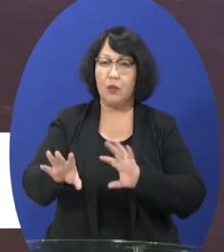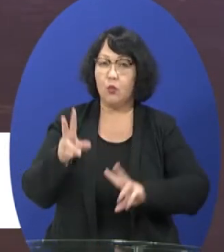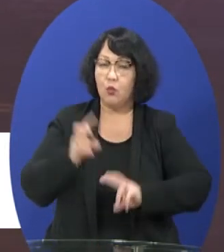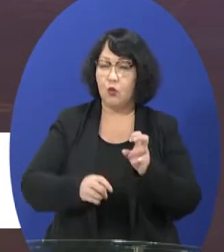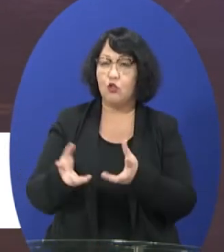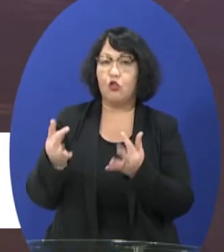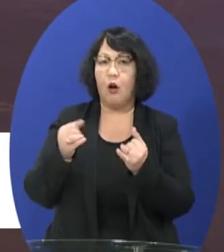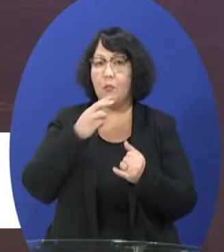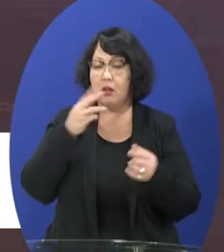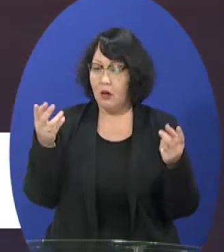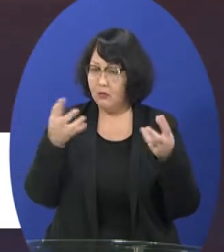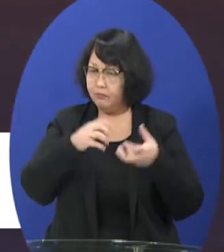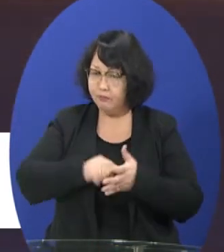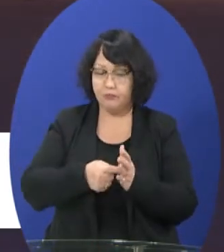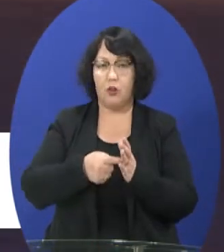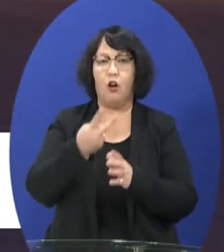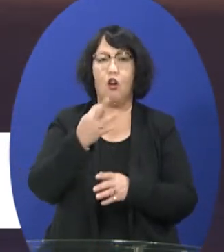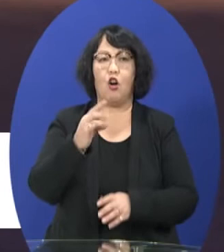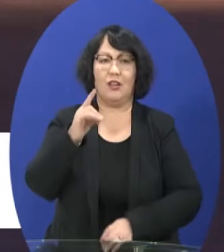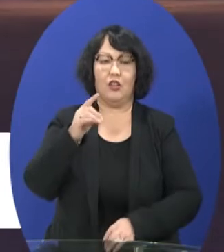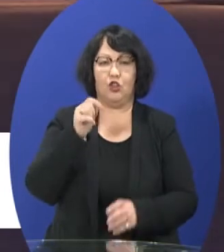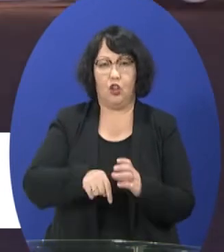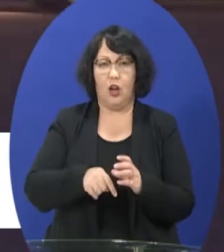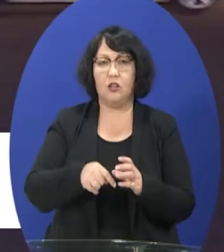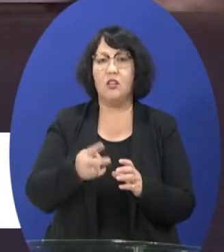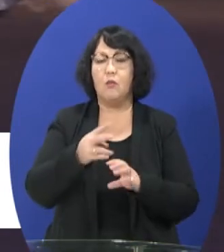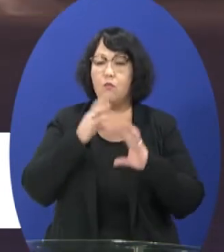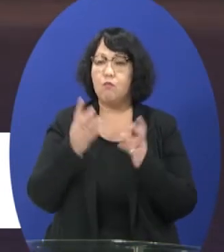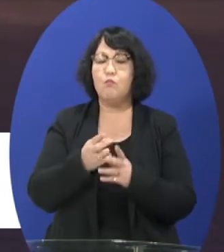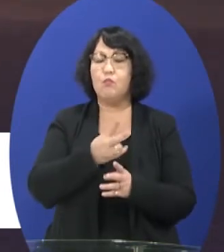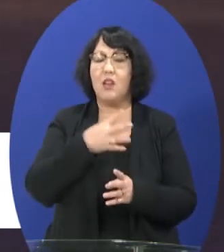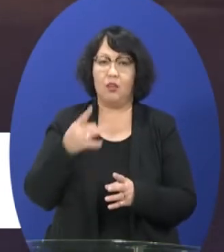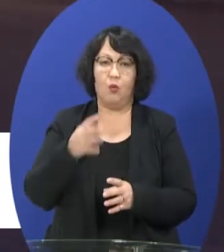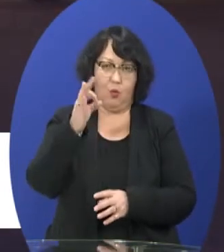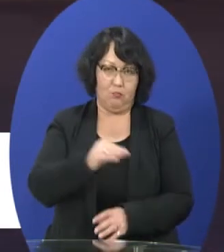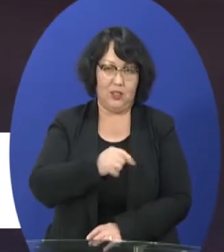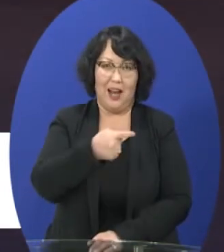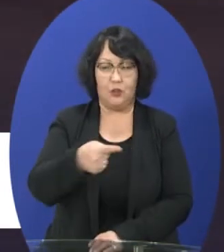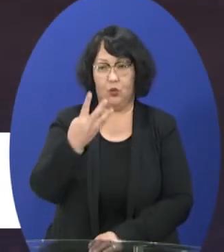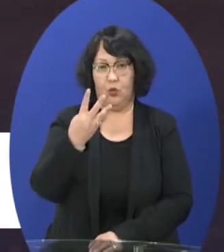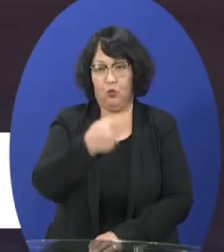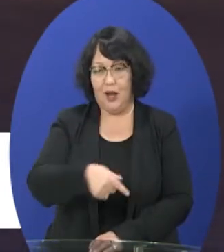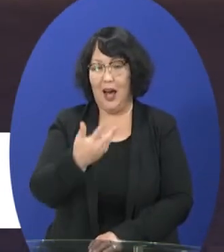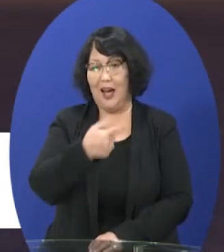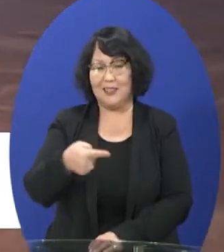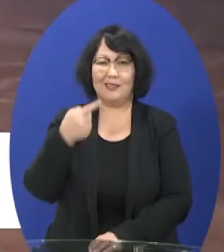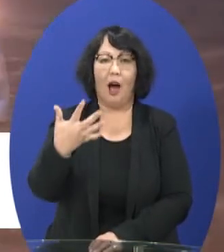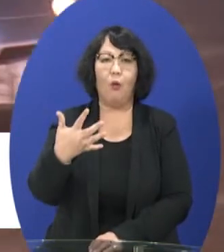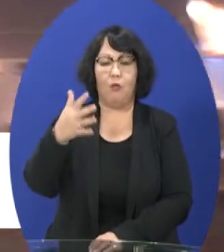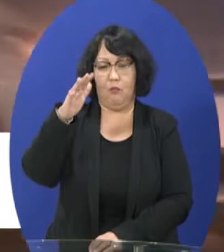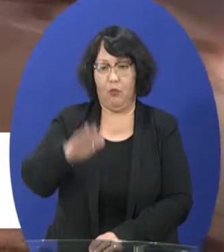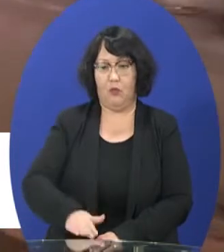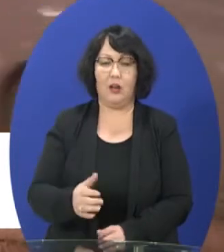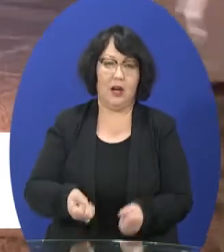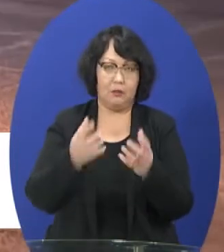тоо мэдээлэл тулгуурлан авч үзвэл 2020 оны дотоодын нийт бүтээгдэхүүний хэмжээ хасах 4-өөс хасах 5% бууралттай гарч уулзшгүй байгааг